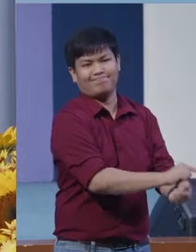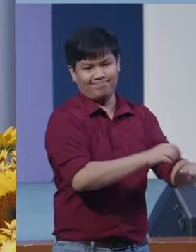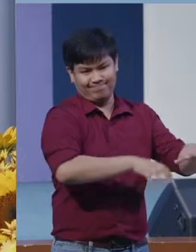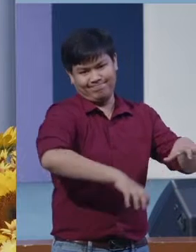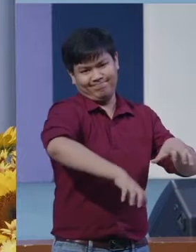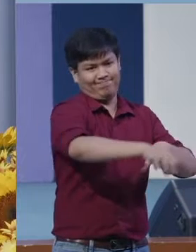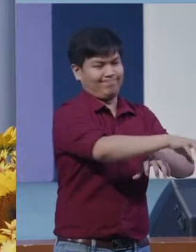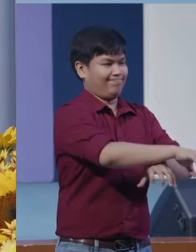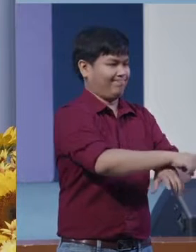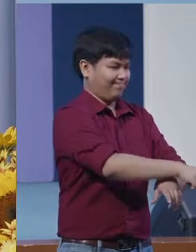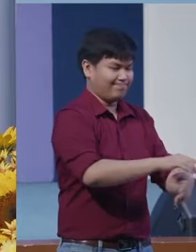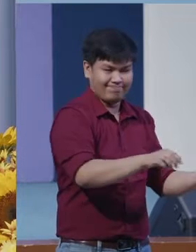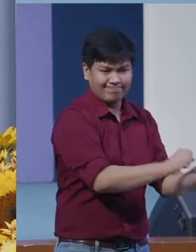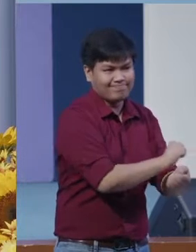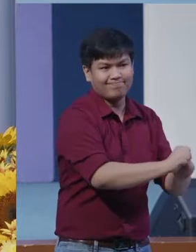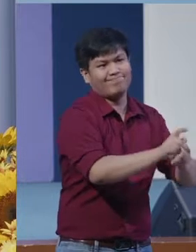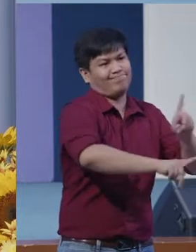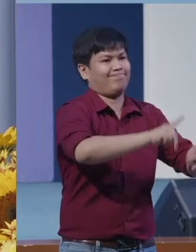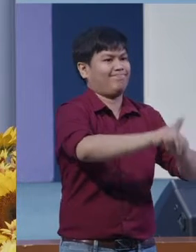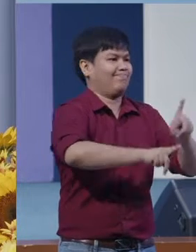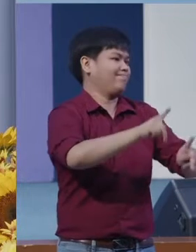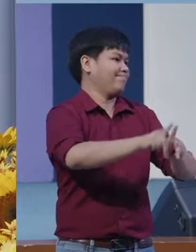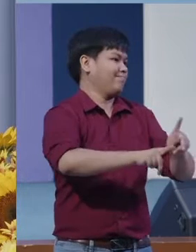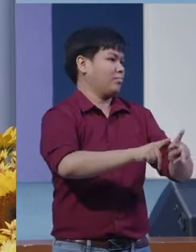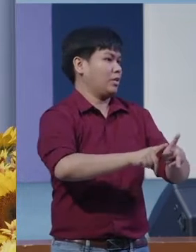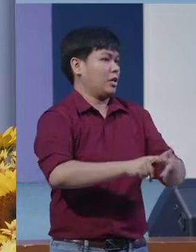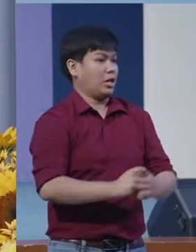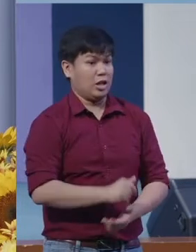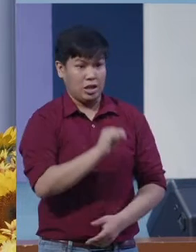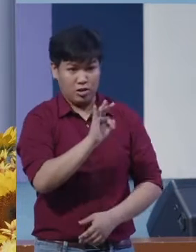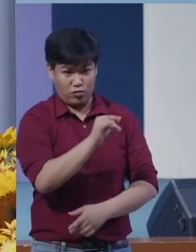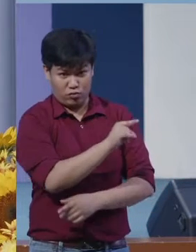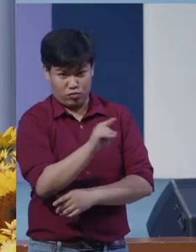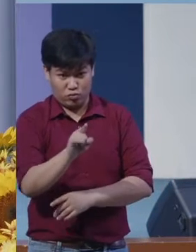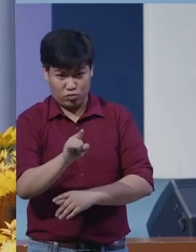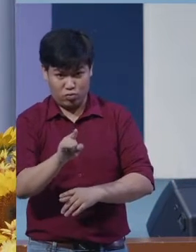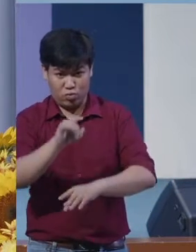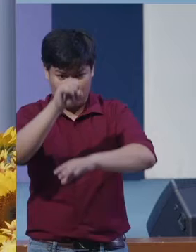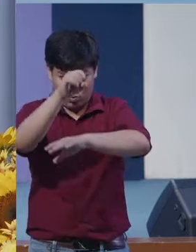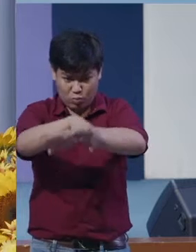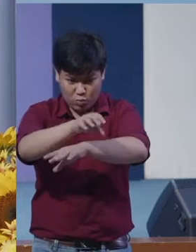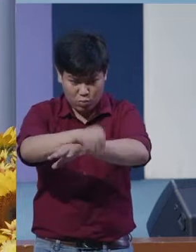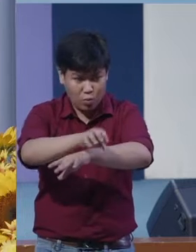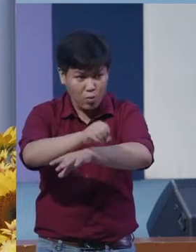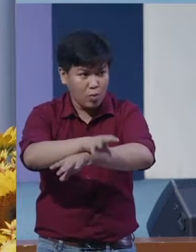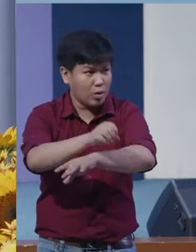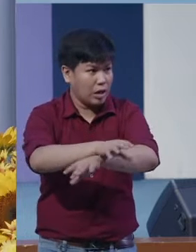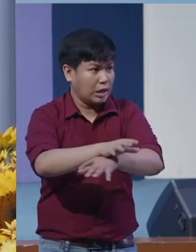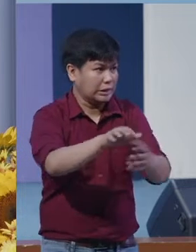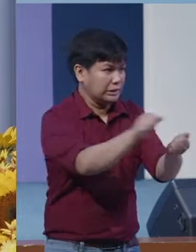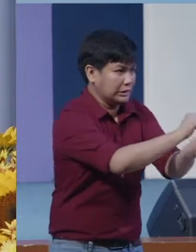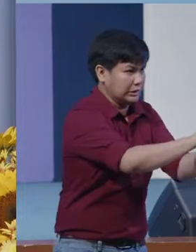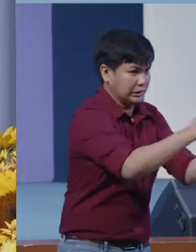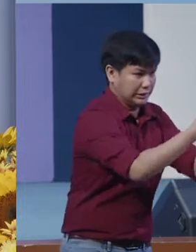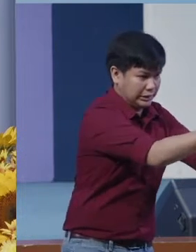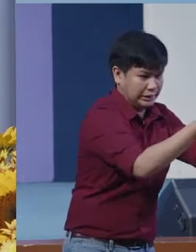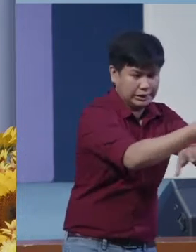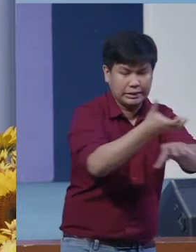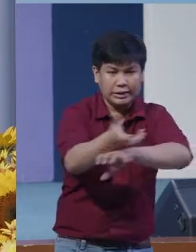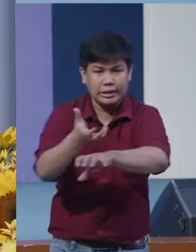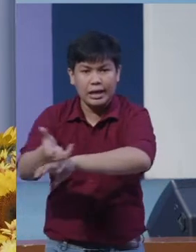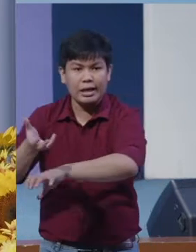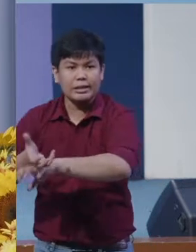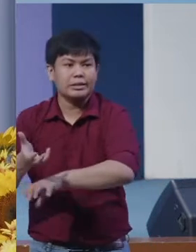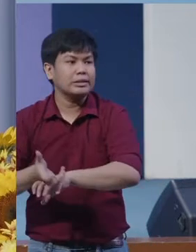The godless man, godless daw po, ang taong sisirain ang puri o ang reputasyon